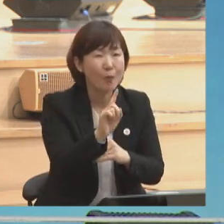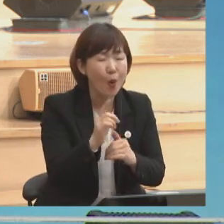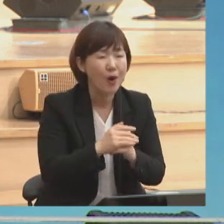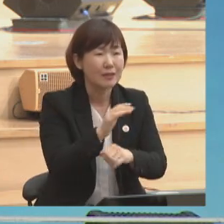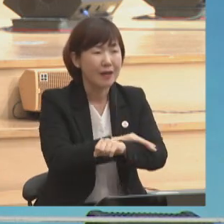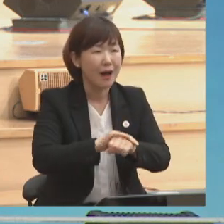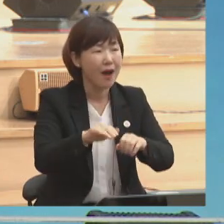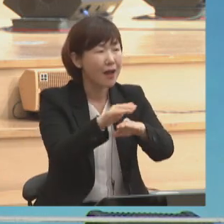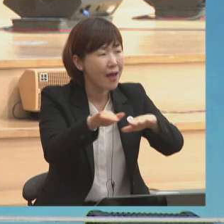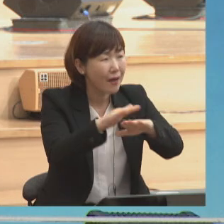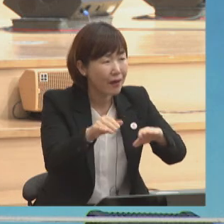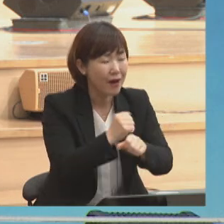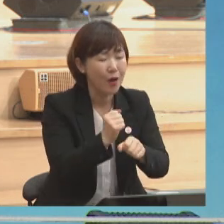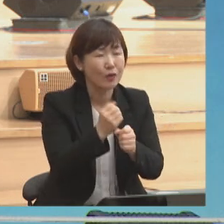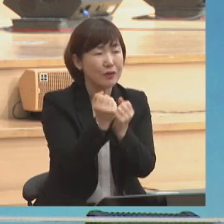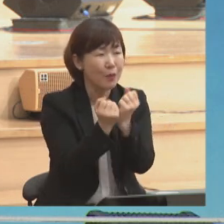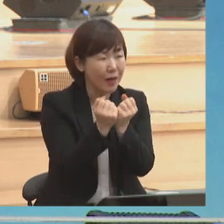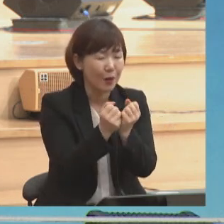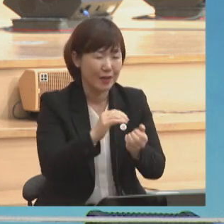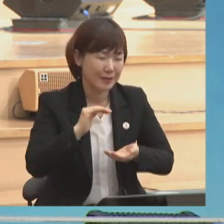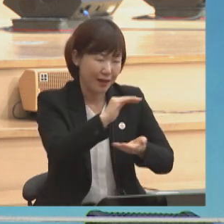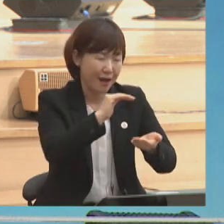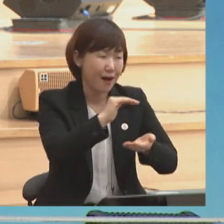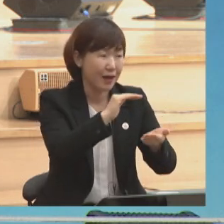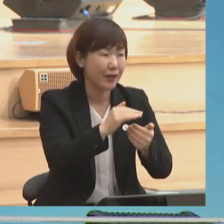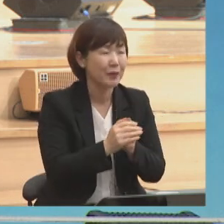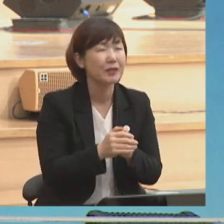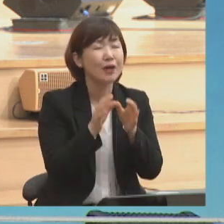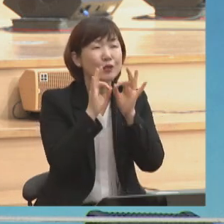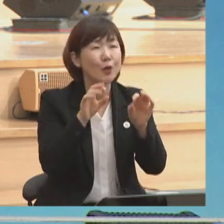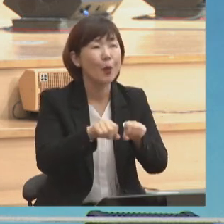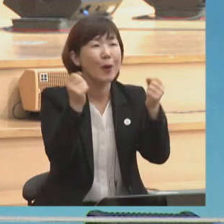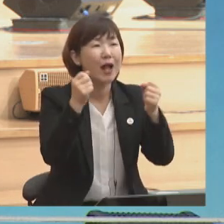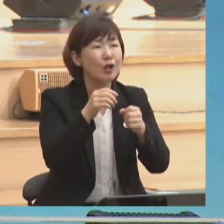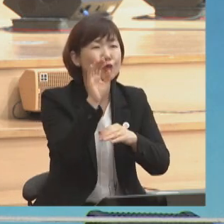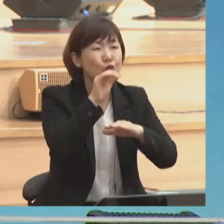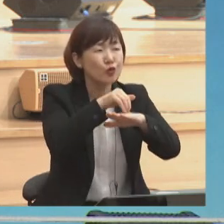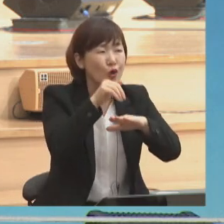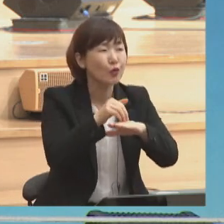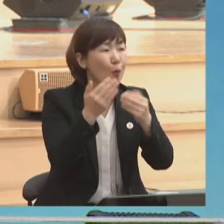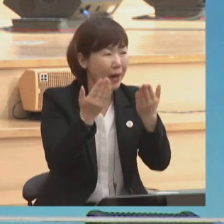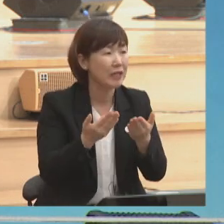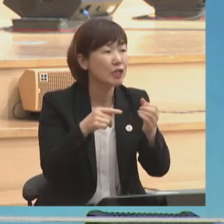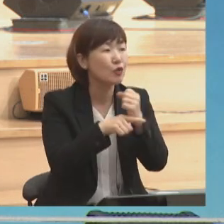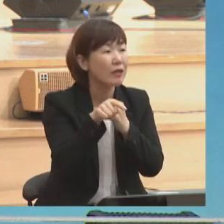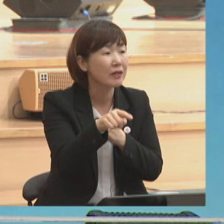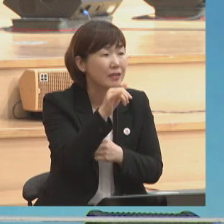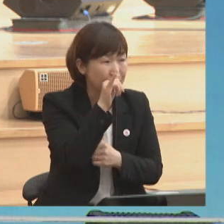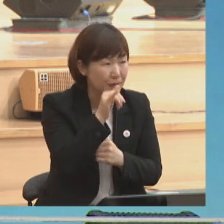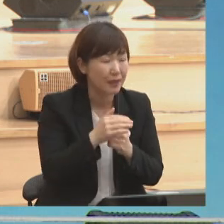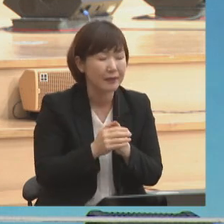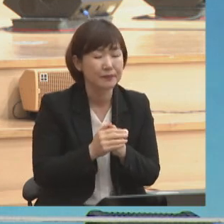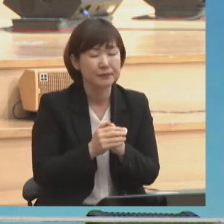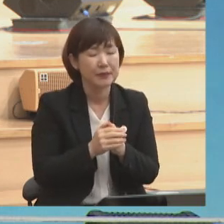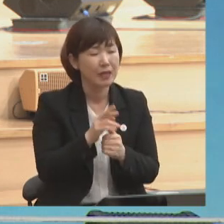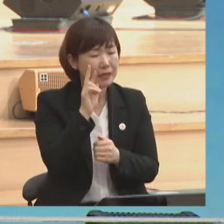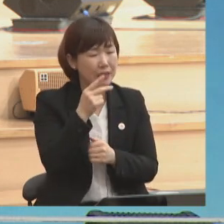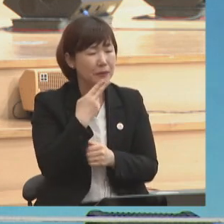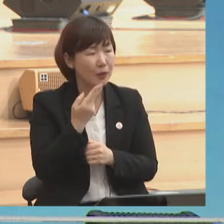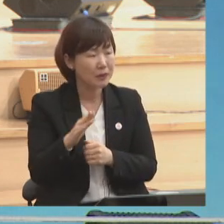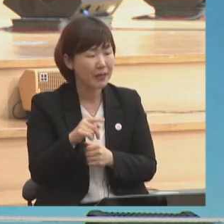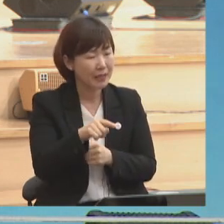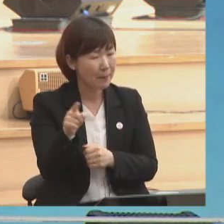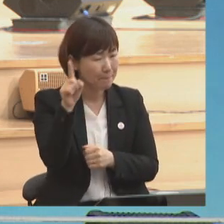설명하고 풀어내고 이렇게 하는 거예요. 그래서 우리가 전도 폭발 훈련도 받고 그렇게 하잖아요. 틀린 것은 아닙니다만 그게